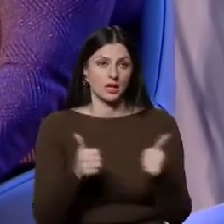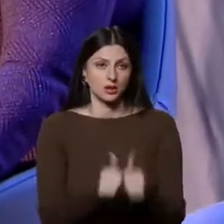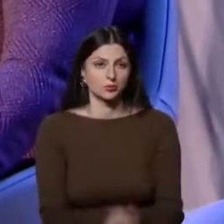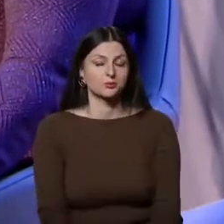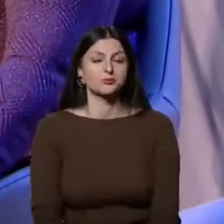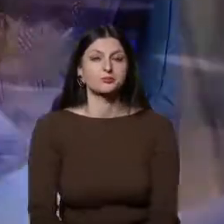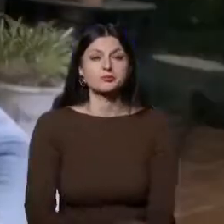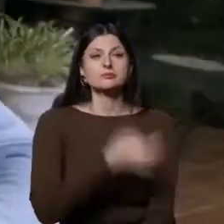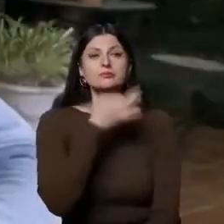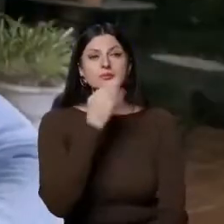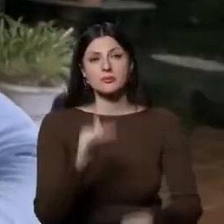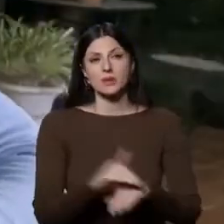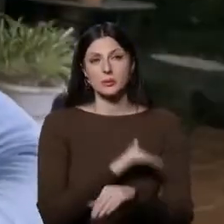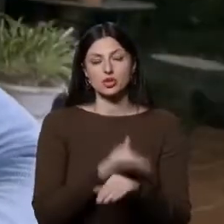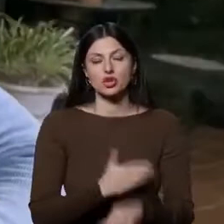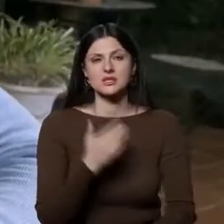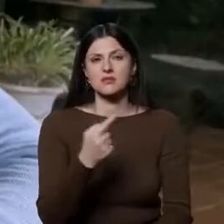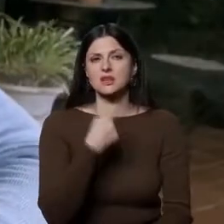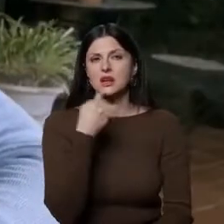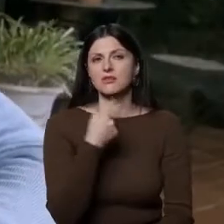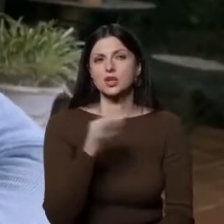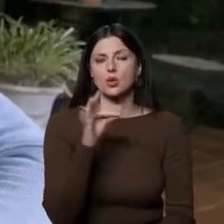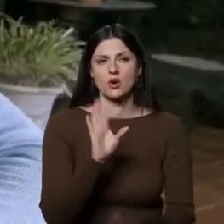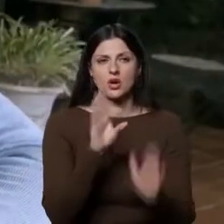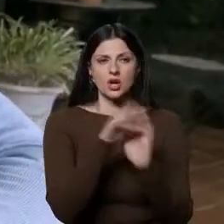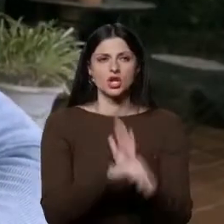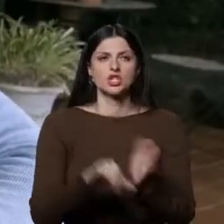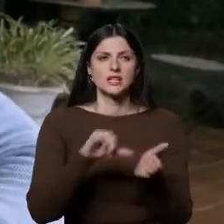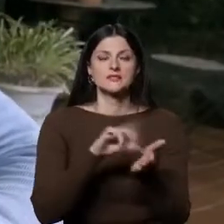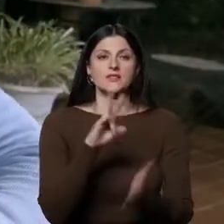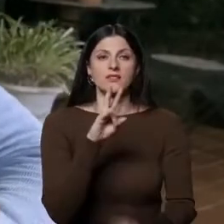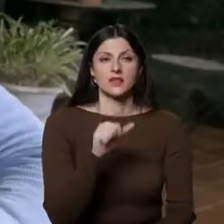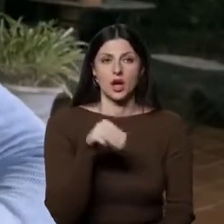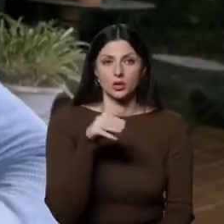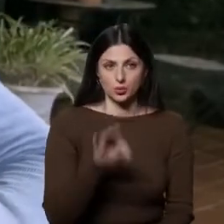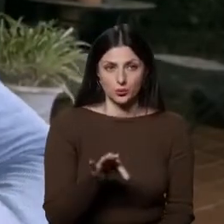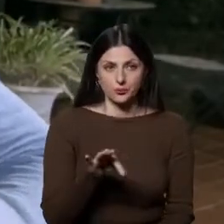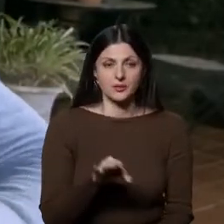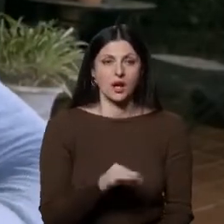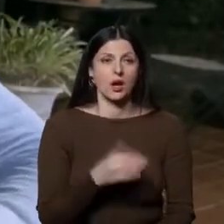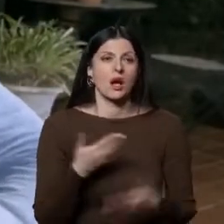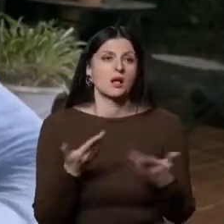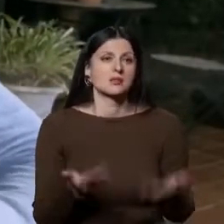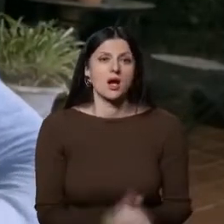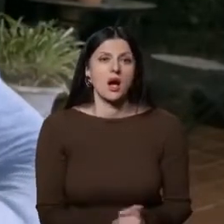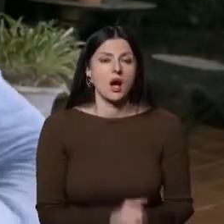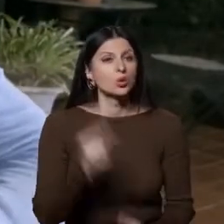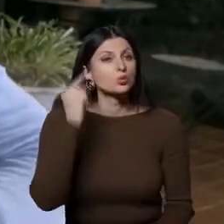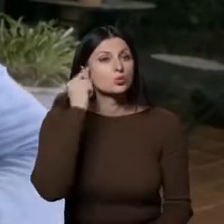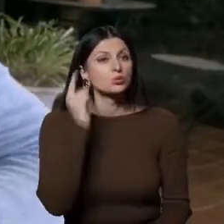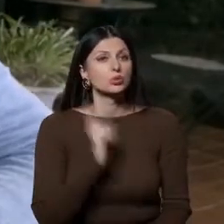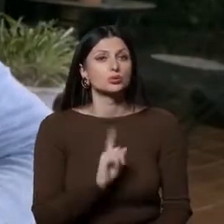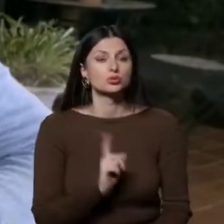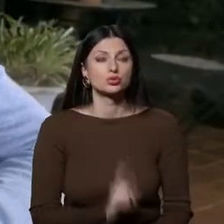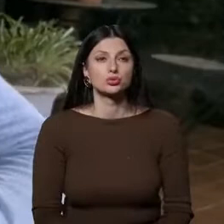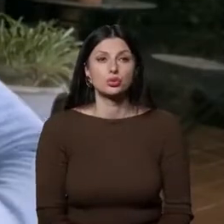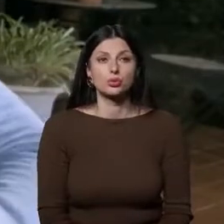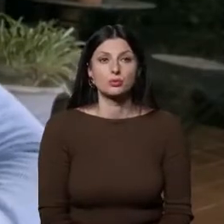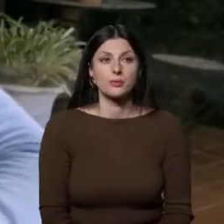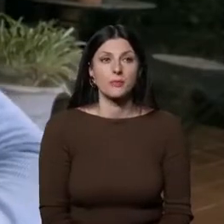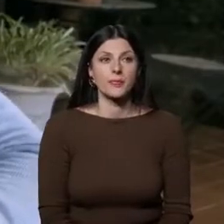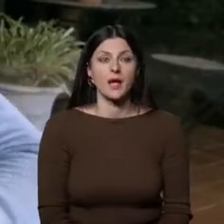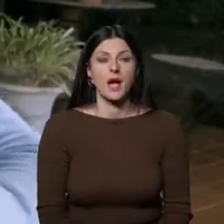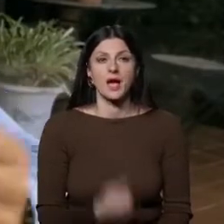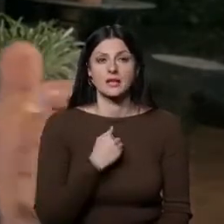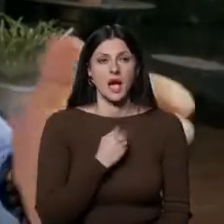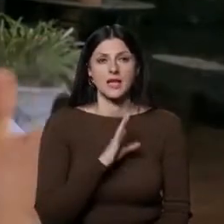Скажите, пожалуйста, вот вы говорили о членстве в НАТО, хотя, ну, я думаю, что я не свою